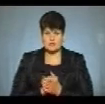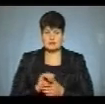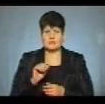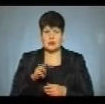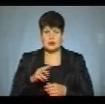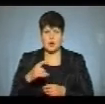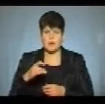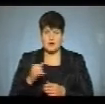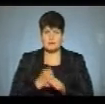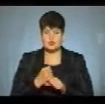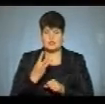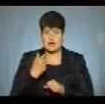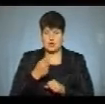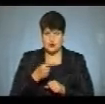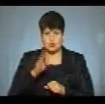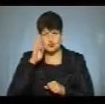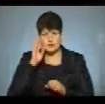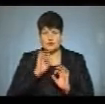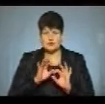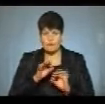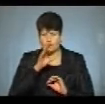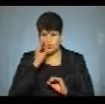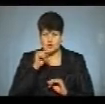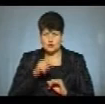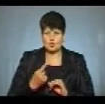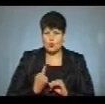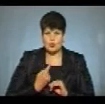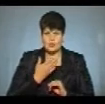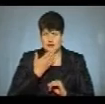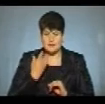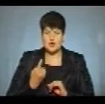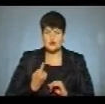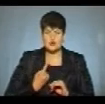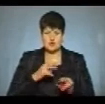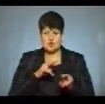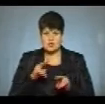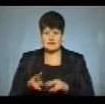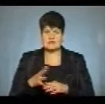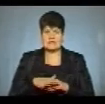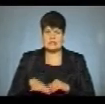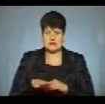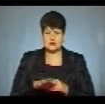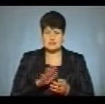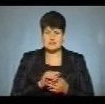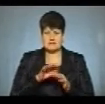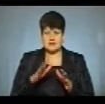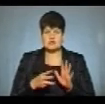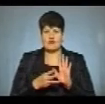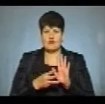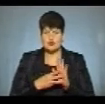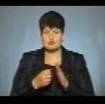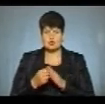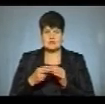на сміттєзвалищі 3 роки. Чоловік розповідає, вночі тут охорони немає. Сторожі слідкують за територією сміттєзвалища з 8 до